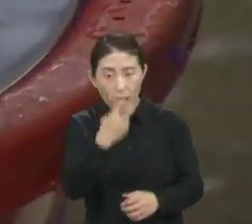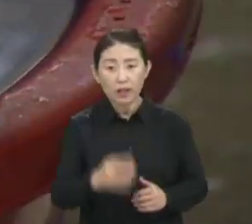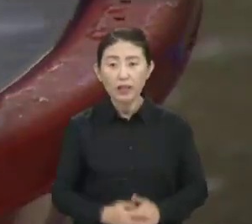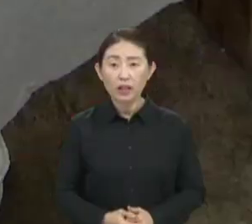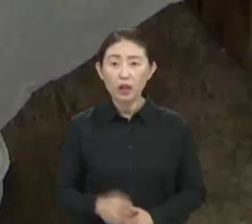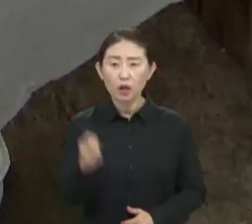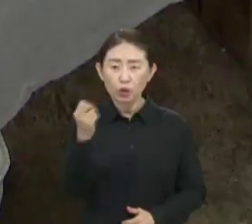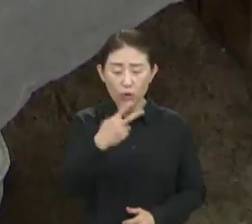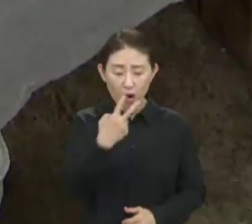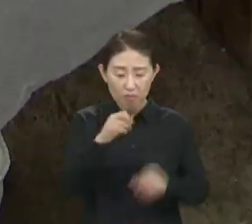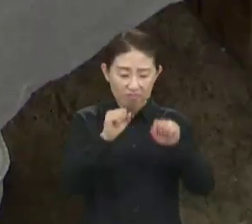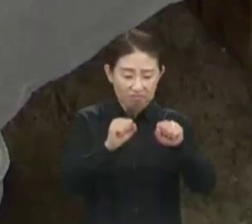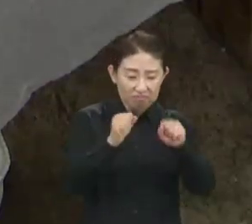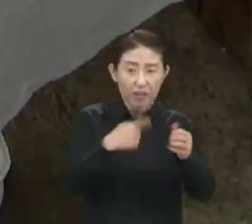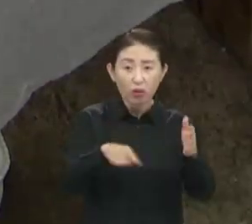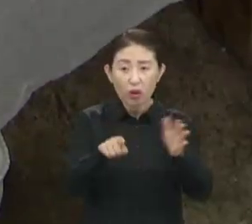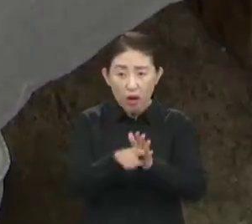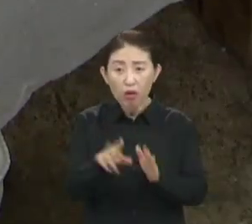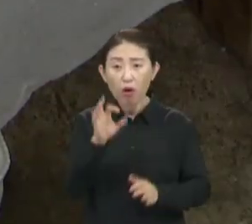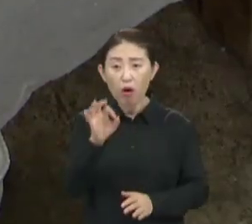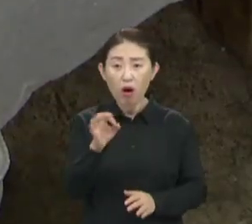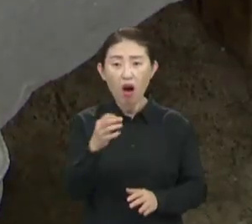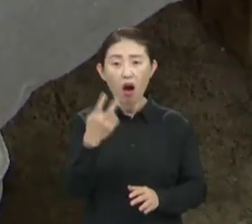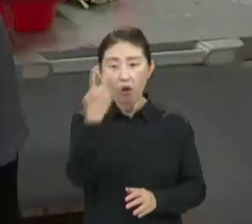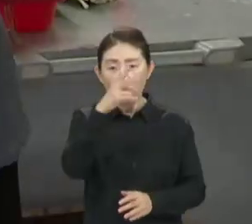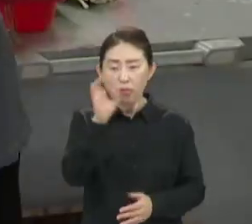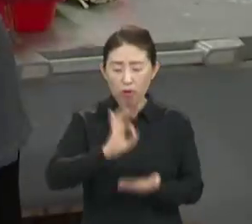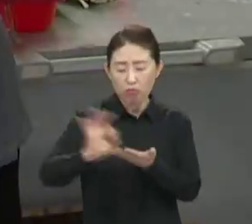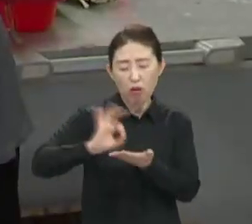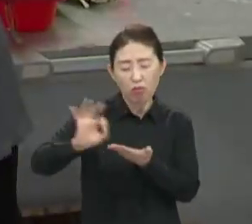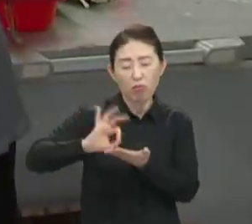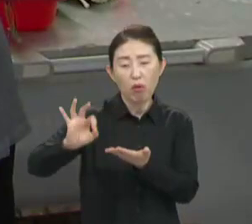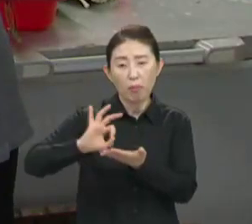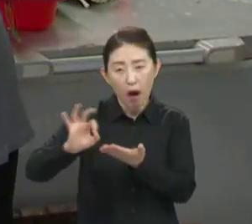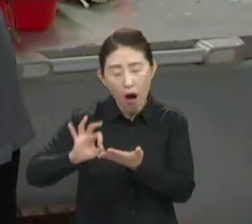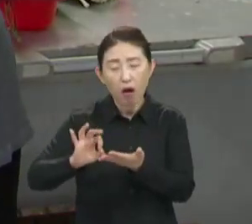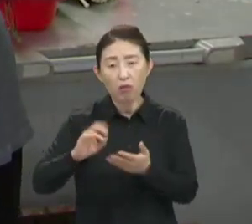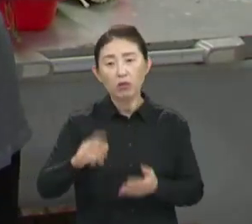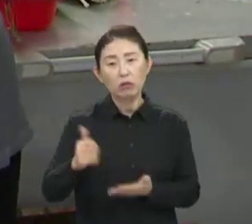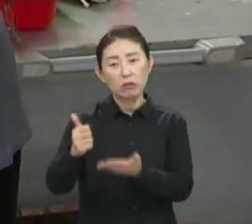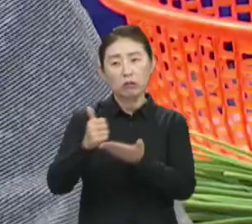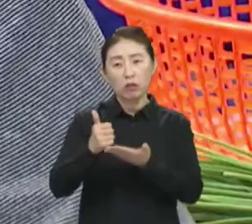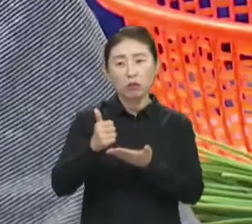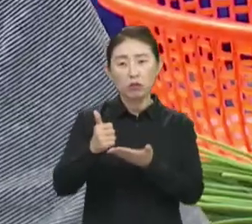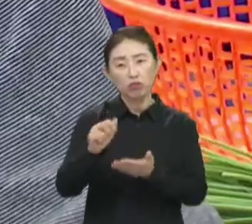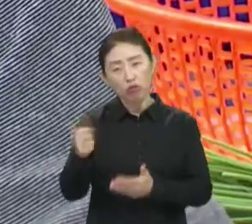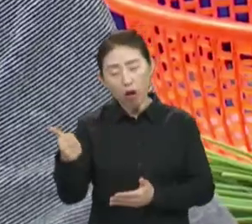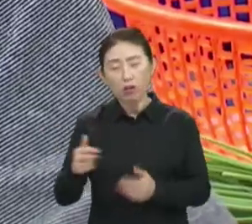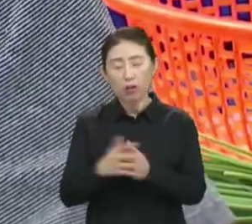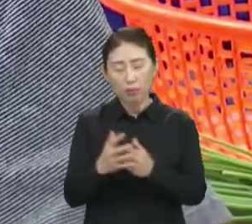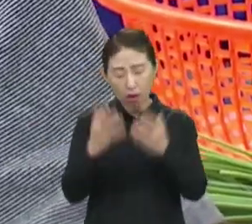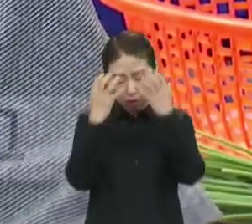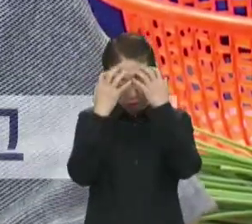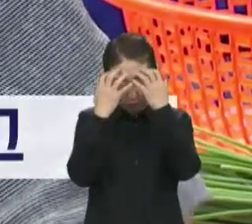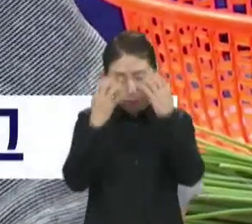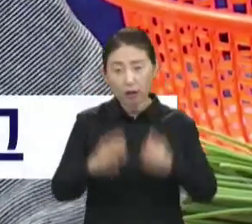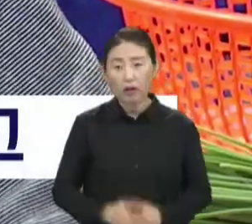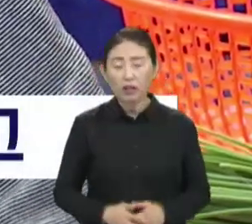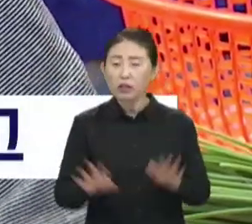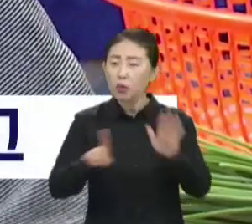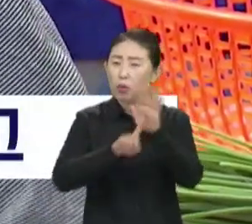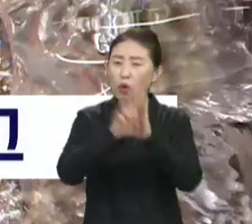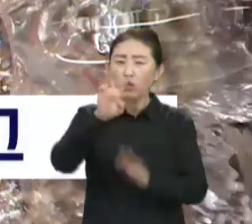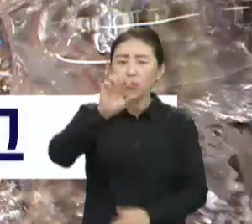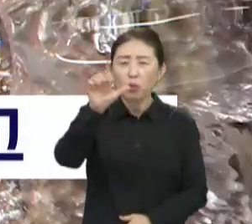신선도를 유지하기 위해 관리 비용은 눈덩이처럼 늘면서 상인들은 이중고를 겪고 있습니다. 35도 안팎의 찜통 더위